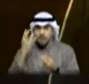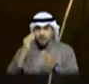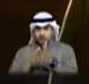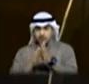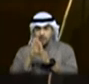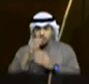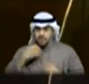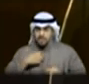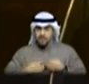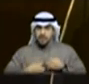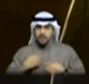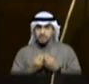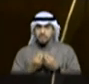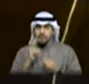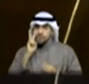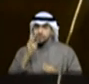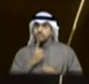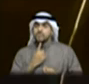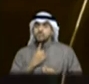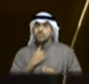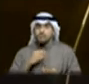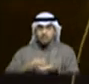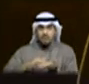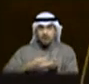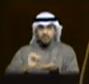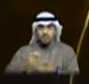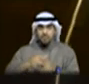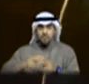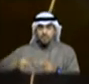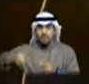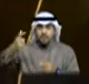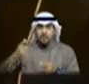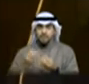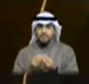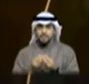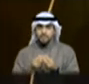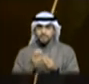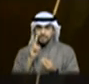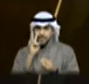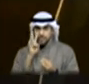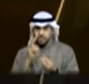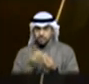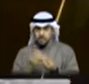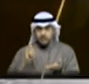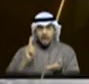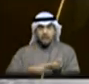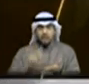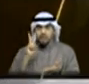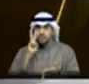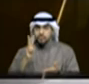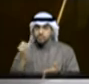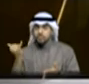وفؤاده من حب وعشق لثرى هذه الأرض الطيبة، وتأكيدا لقيم ومبادئ